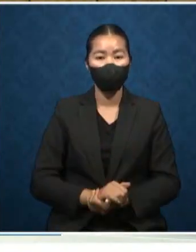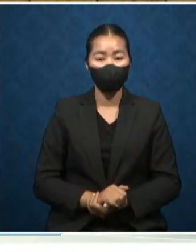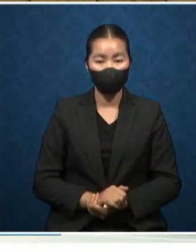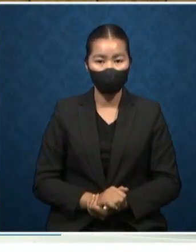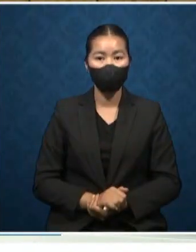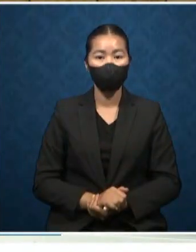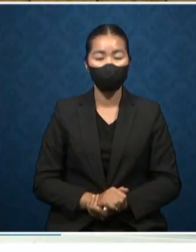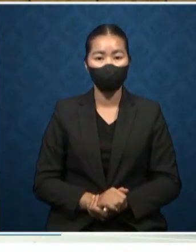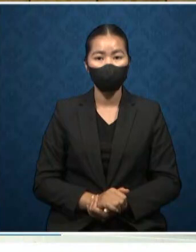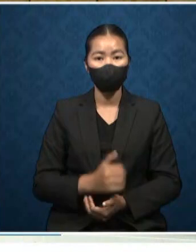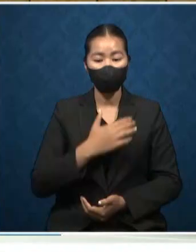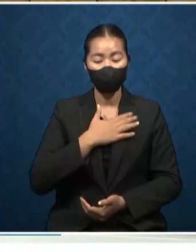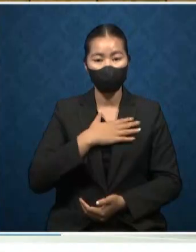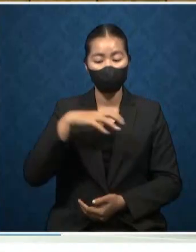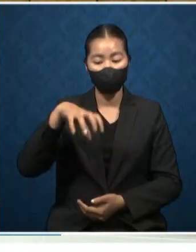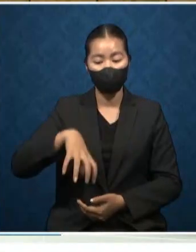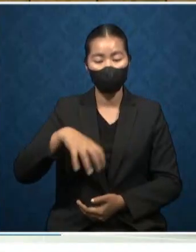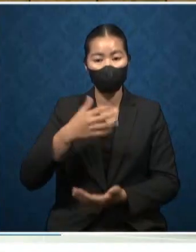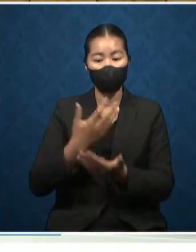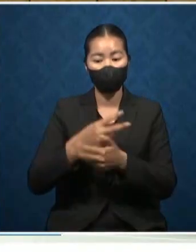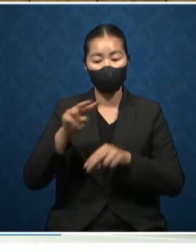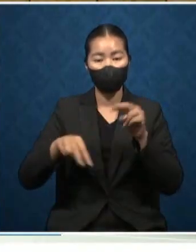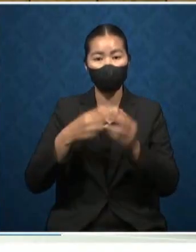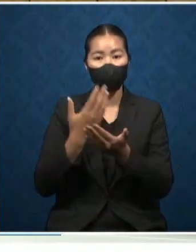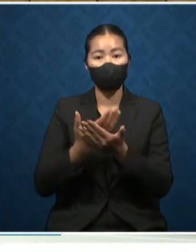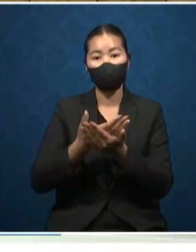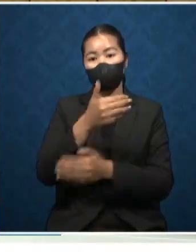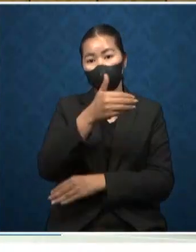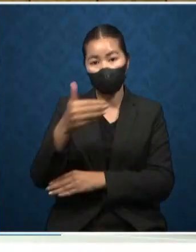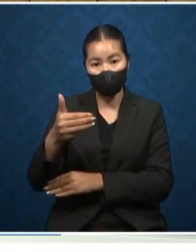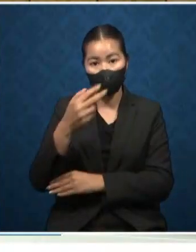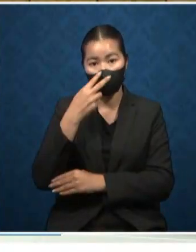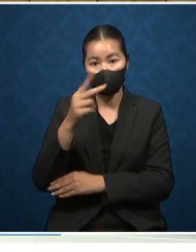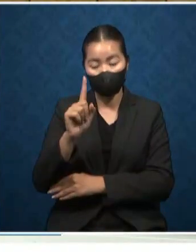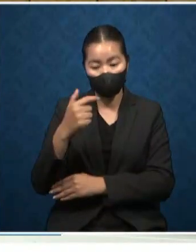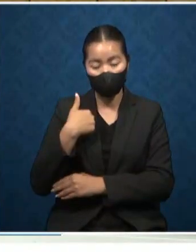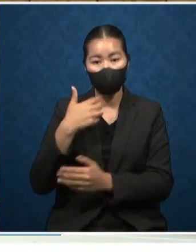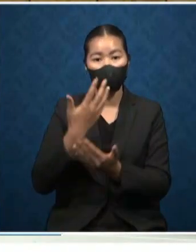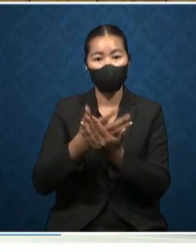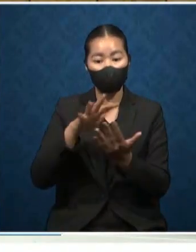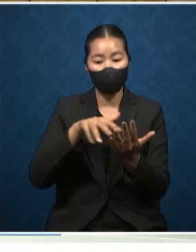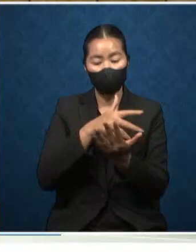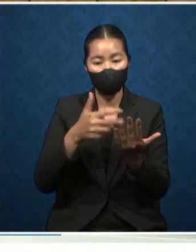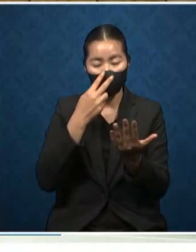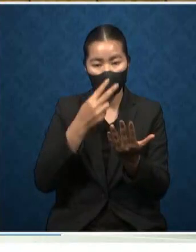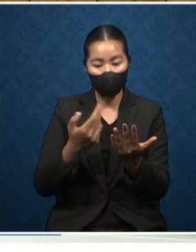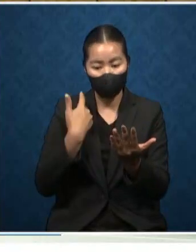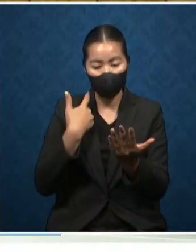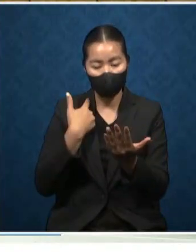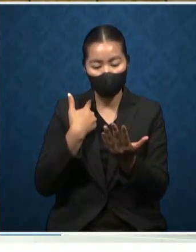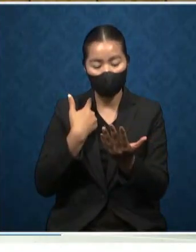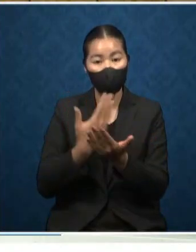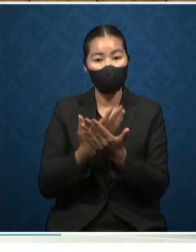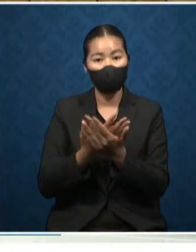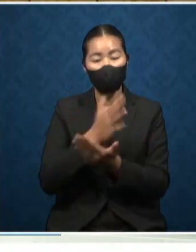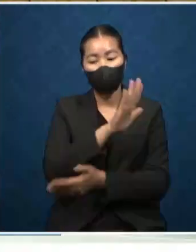สำนักงานการตรวจเงินแผ่นดินมีความเห็นว่ารายงานการเงินของสำนักงานศาลยุติธรรมแสดงฐานะการเงินของ